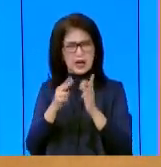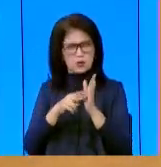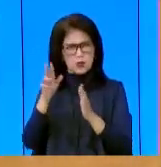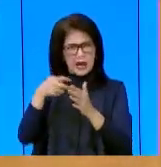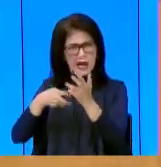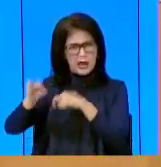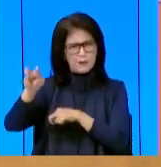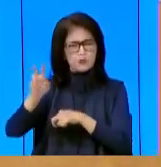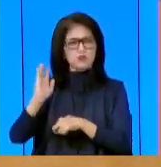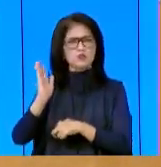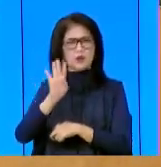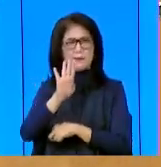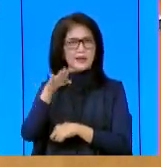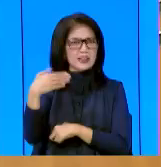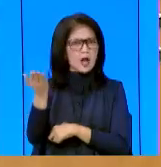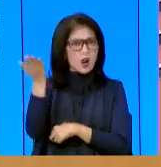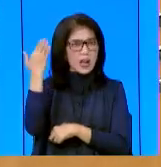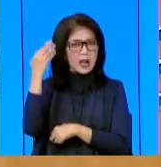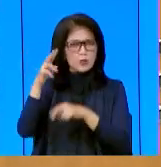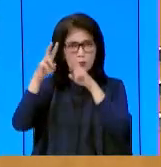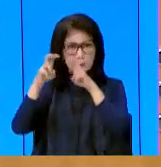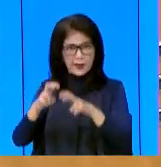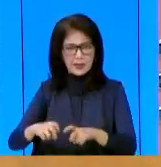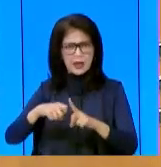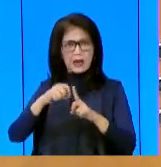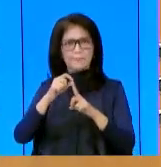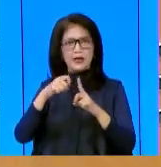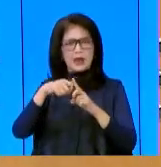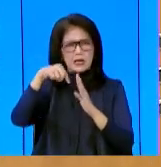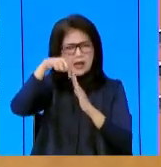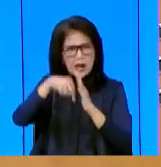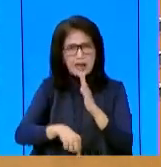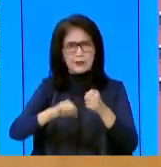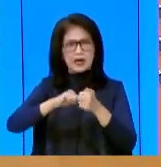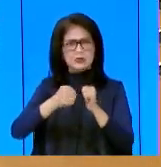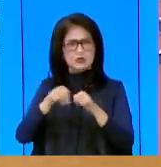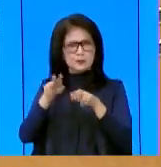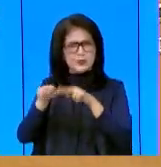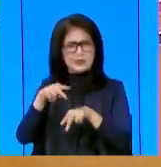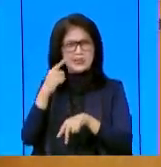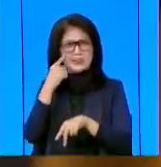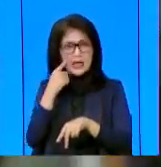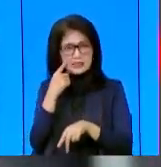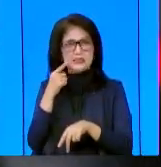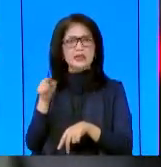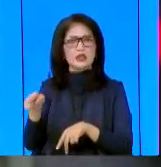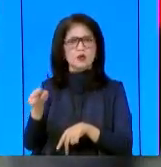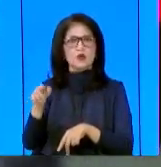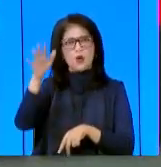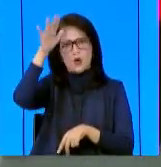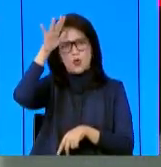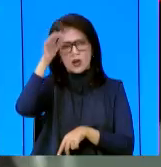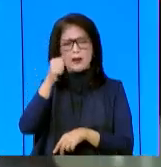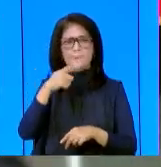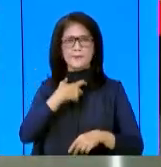buron sejak 4 tahun lalu. Penyidik KPK kembali mendalami kasus ini dengan memeriksa sejumlah saksi, di antaranya seorang pengacara